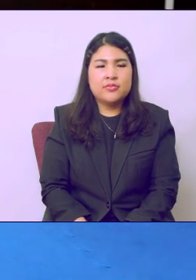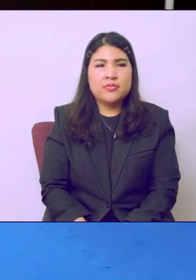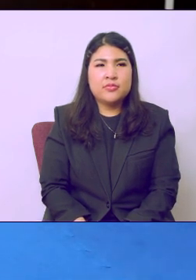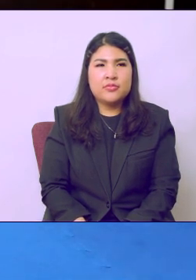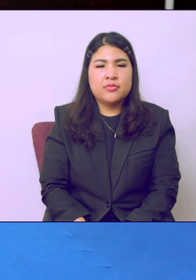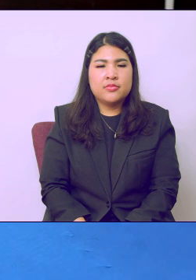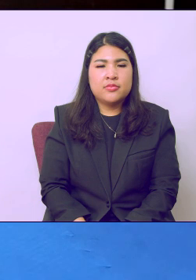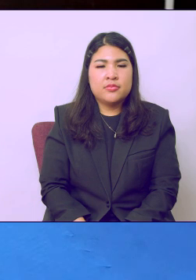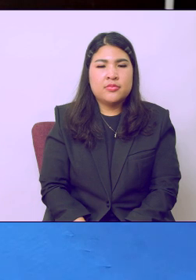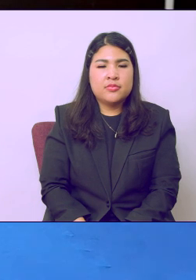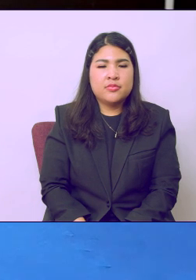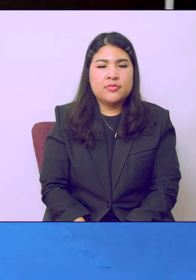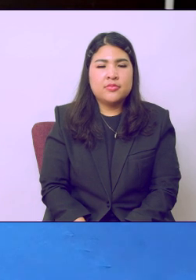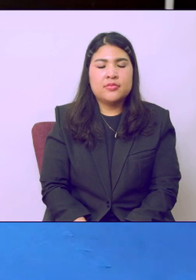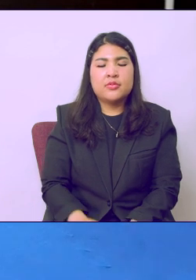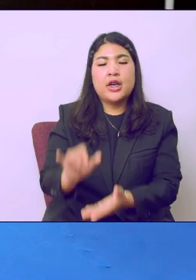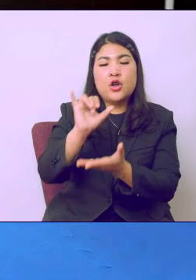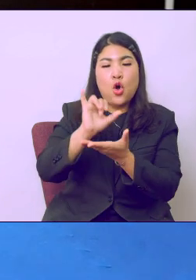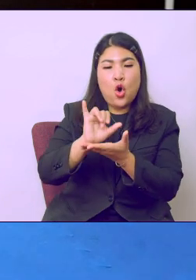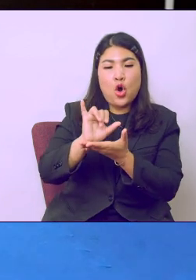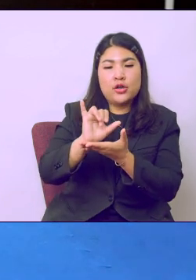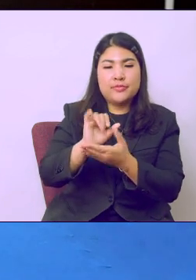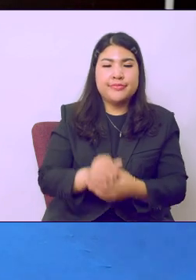อ่าด้านนี้ก็ได้ครับอ่านอนเลยครับ